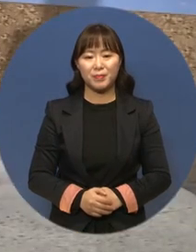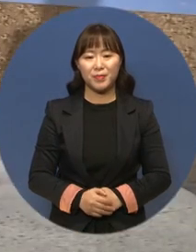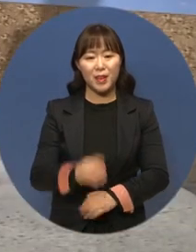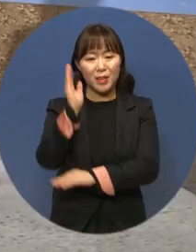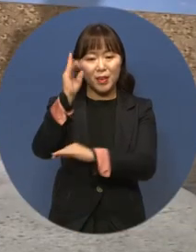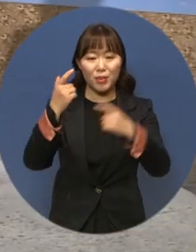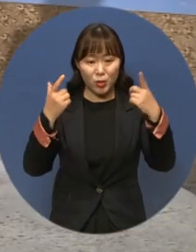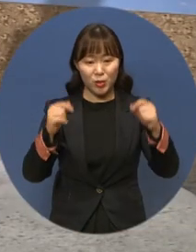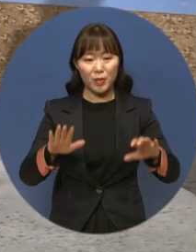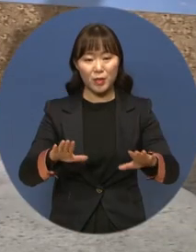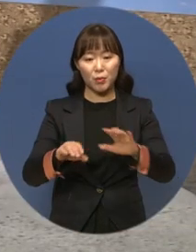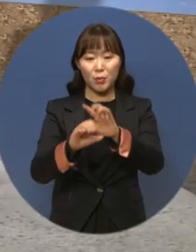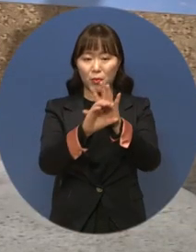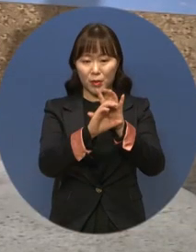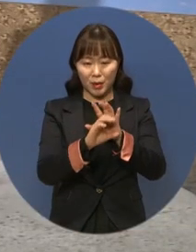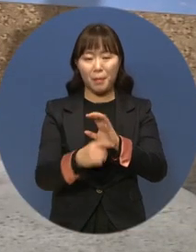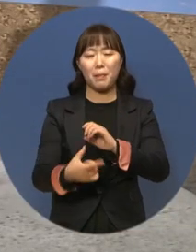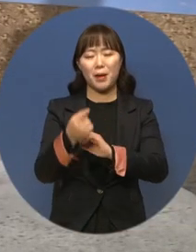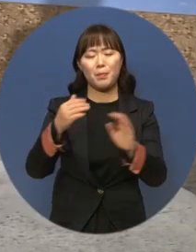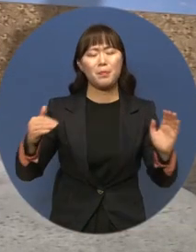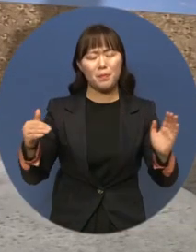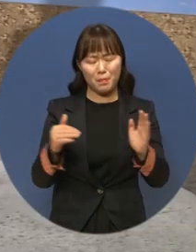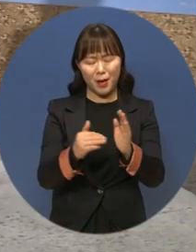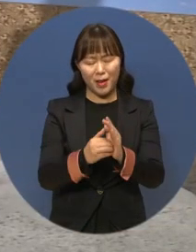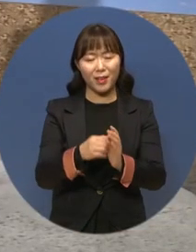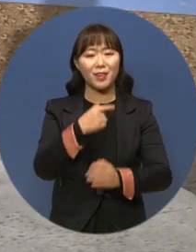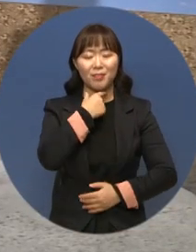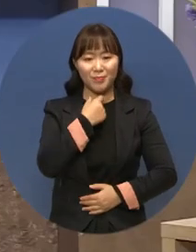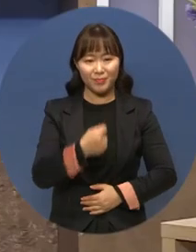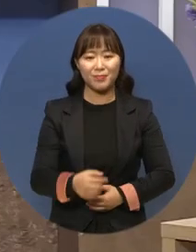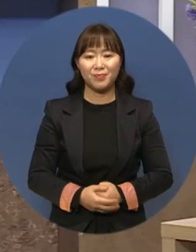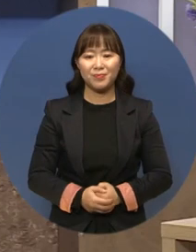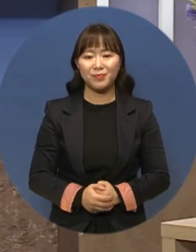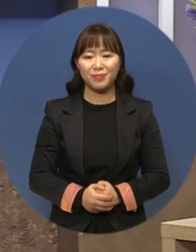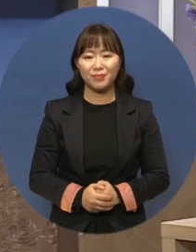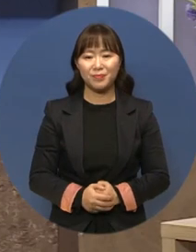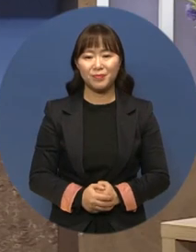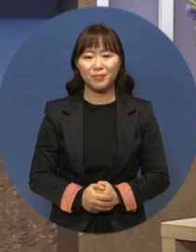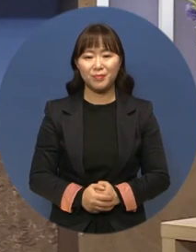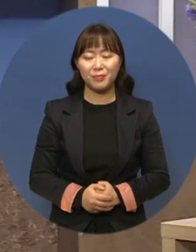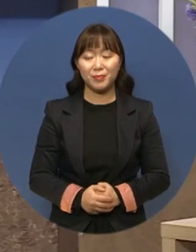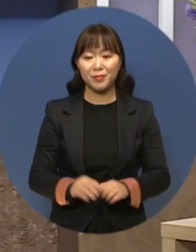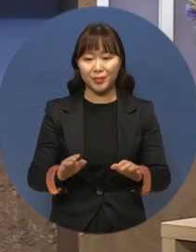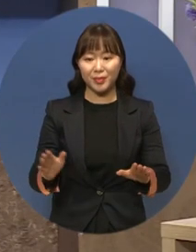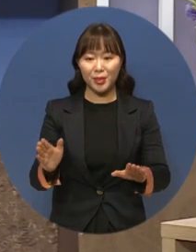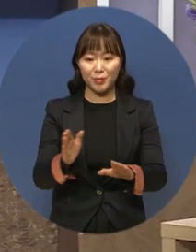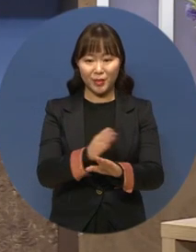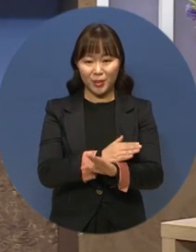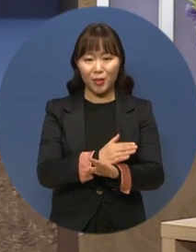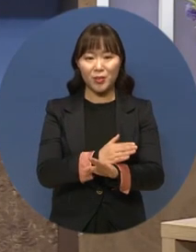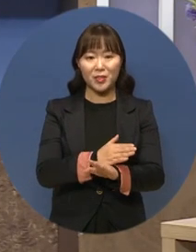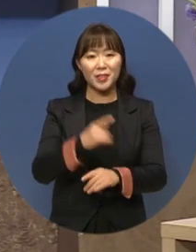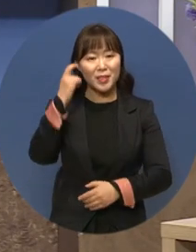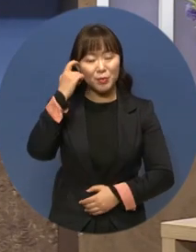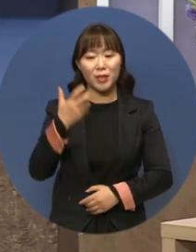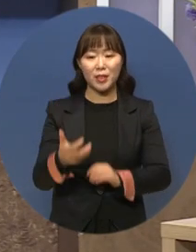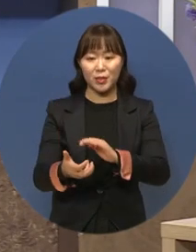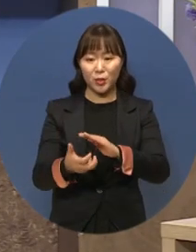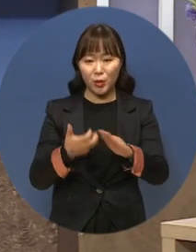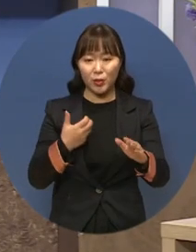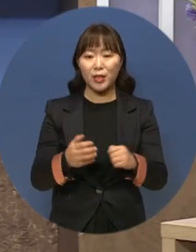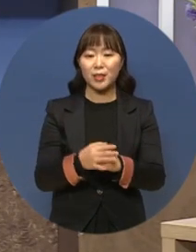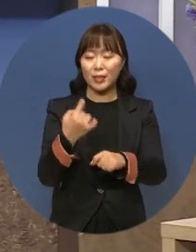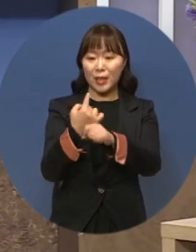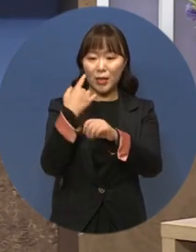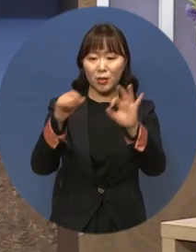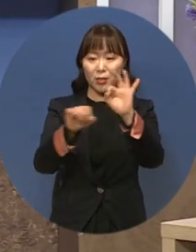주신 것처럼 이제 코로나19가 하루빨리 종식이 됐으면 하는 바람입니다. 네. 네, 그럼 이제 본격적인 질문에 들어가기 앞서서 이제